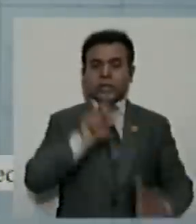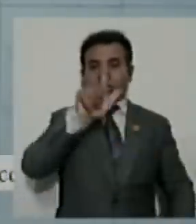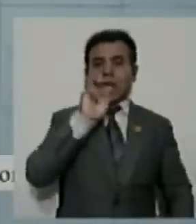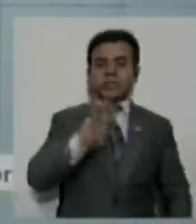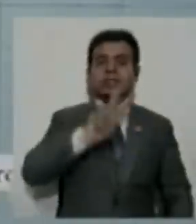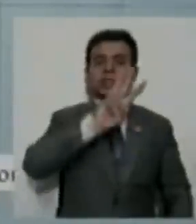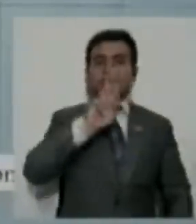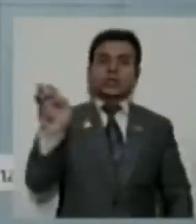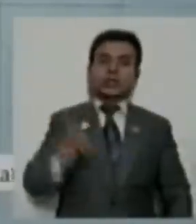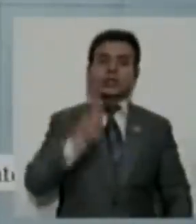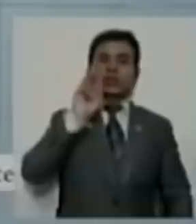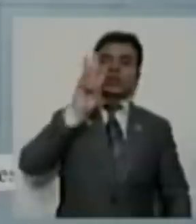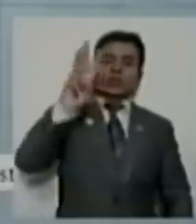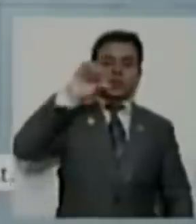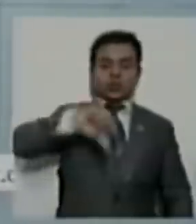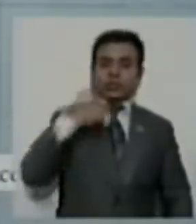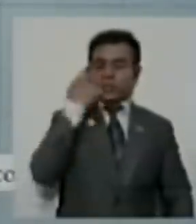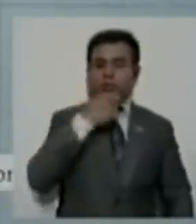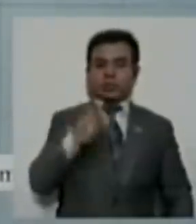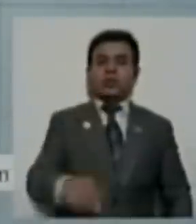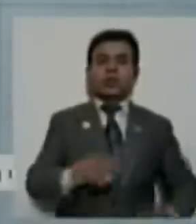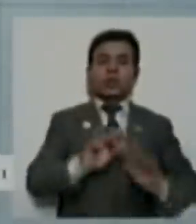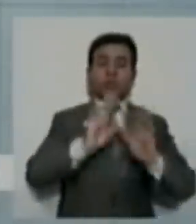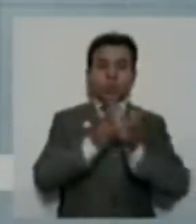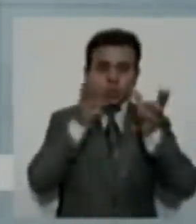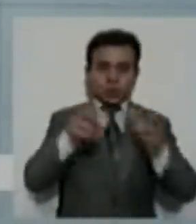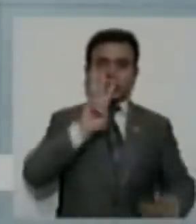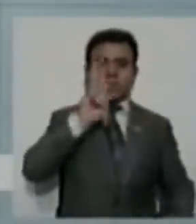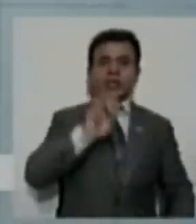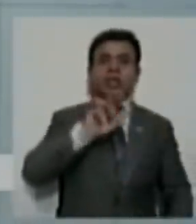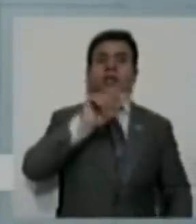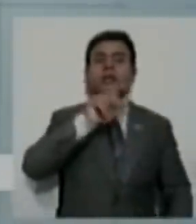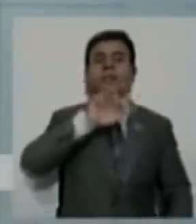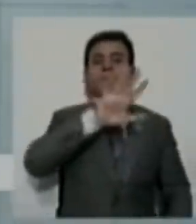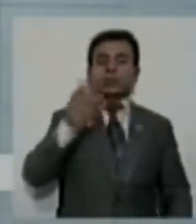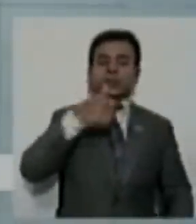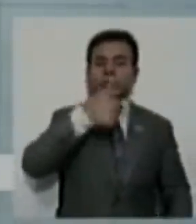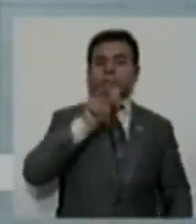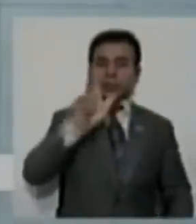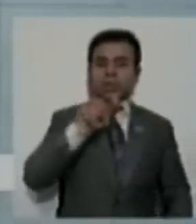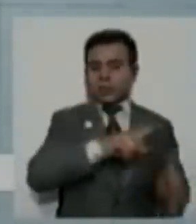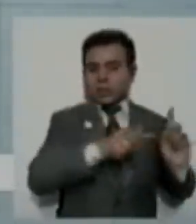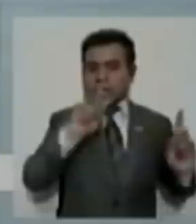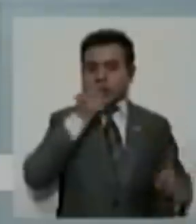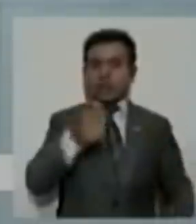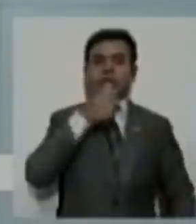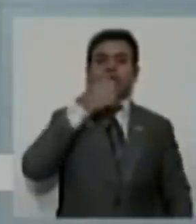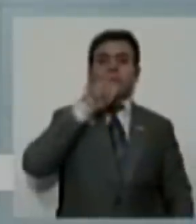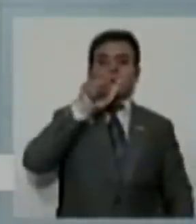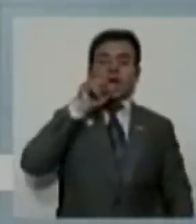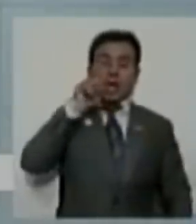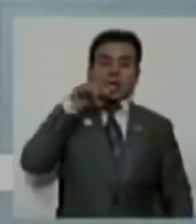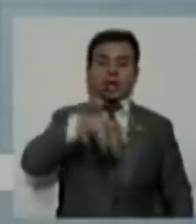ছাড় পেয়েছেন 24 ঘন্টায় 3,172 জন এবং এ পর্যন্ত 80,176 জন। বর্তমানে